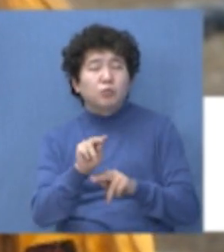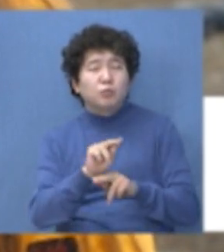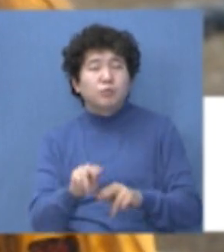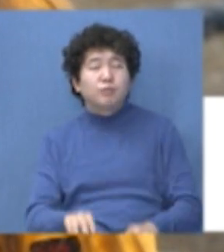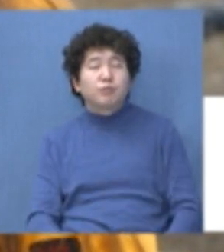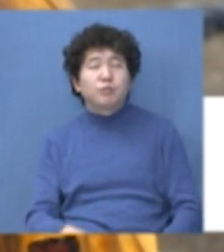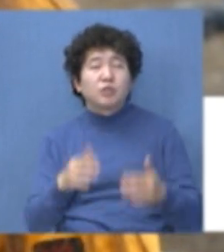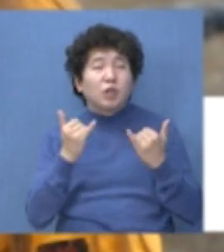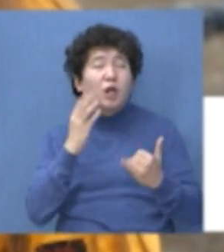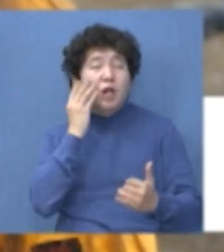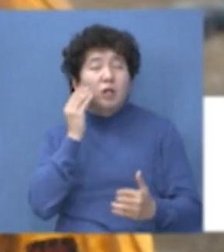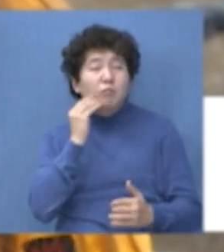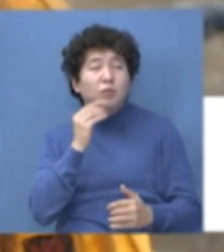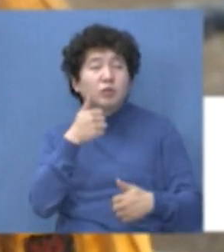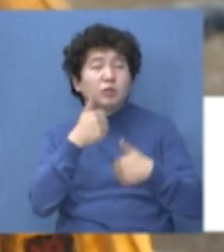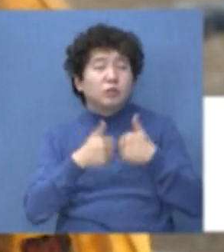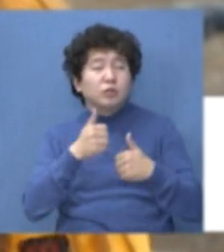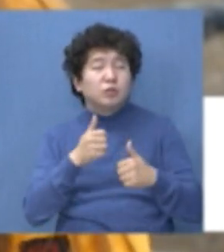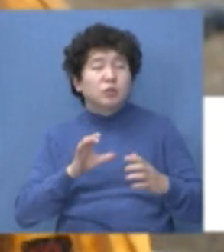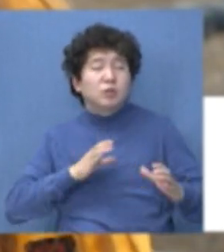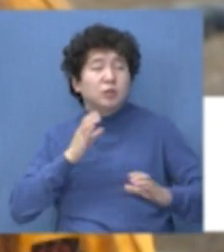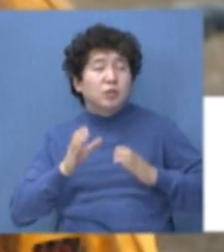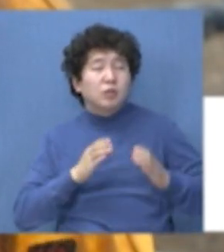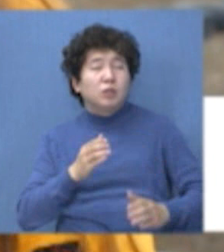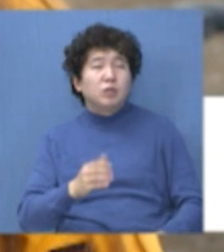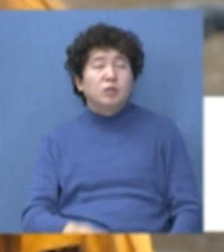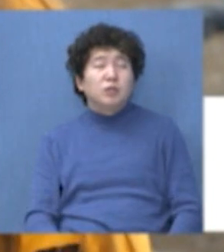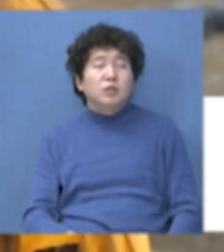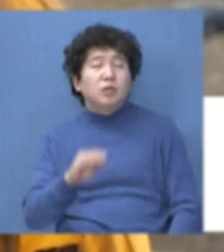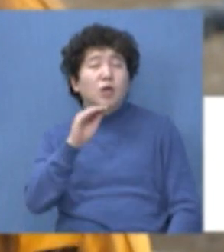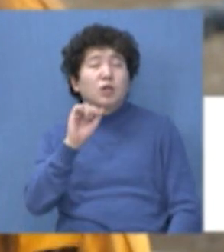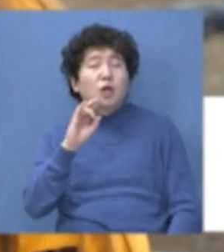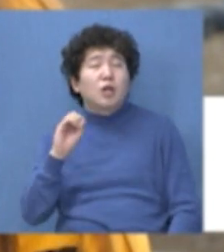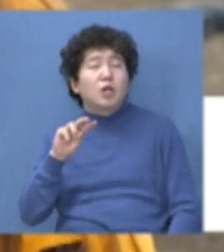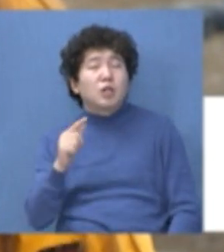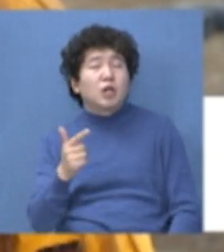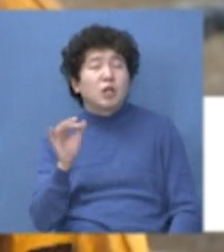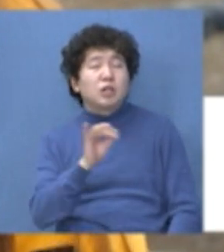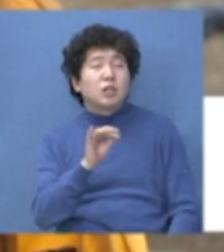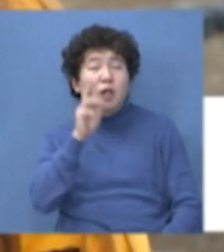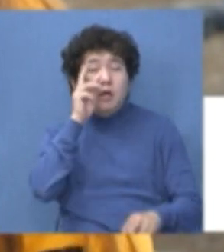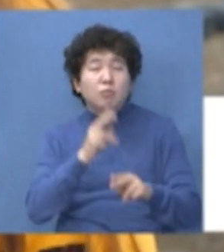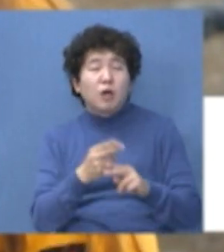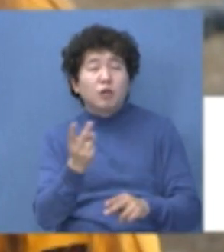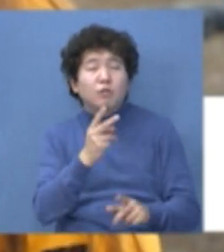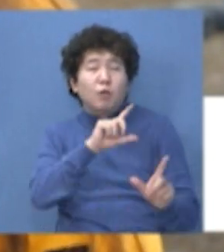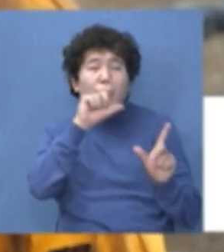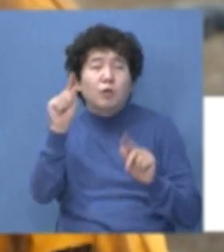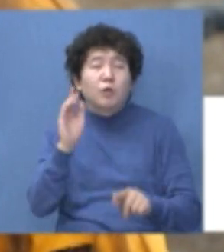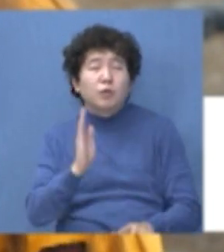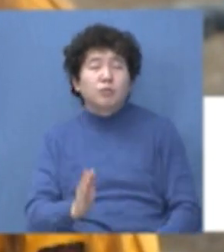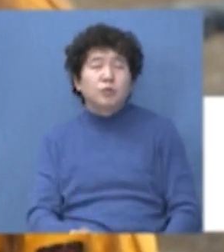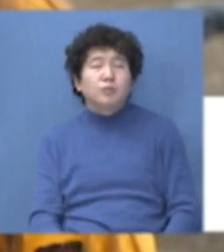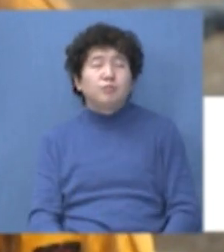Қазір Алматыда өтетін жарысқа дайындалып жатырмыз. Жанелмен 4 жасар бауыры барады. Ол да ат спортымен шұғылданады. Бауыры 3 жастан бастап 5 жасқа